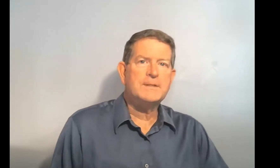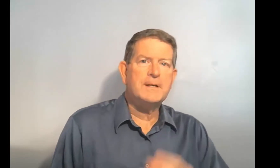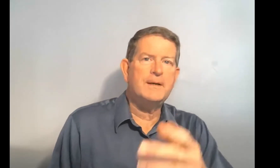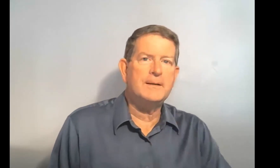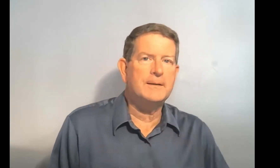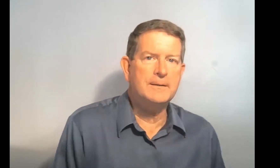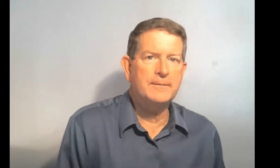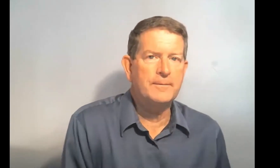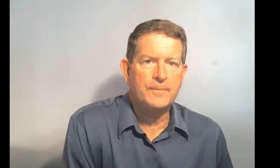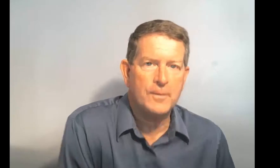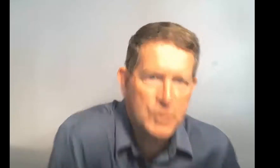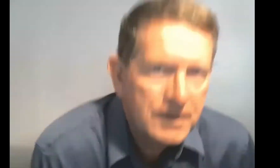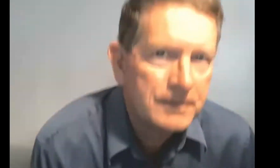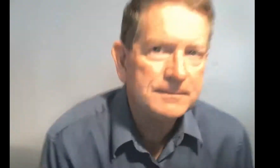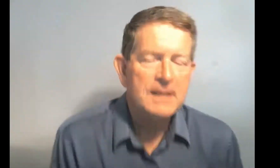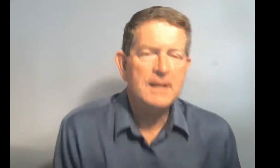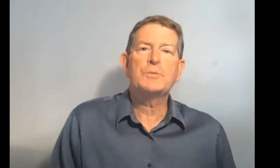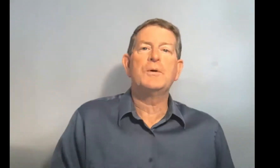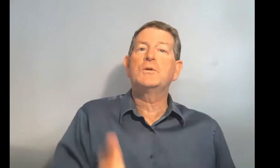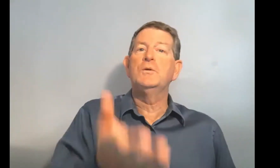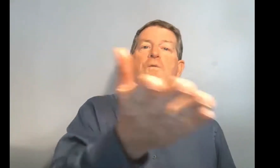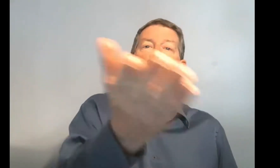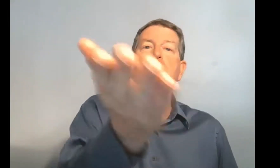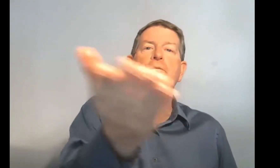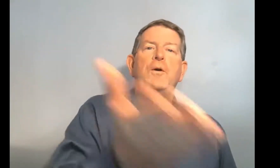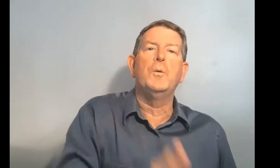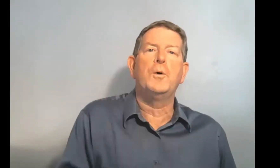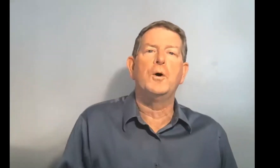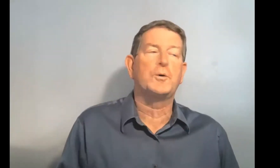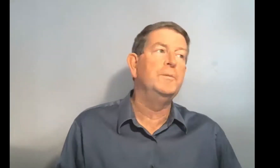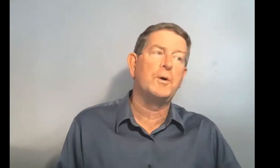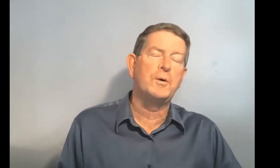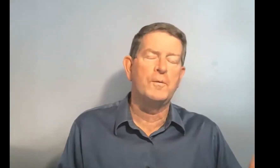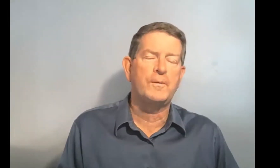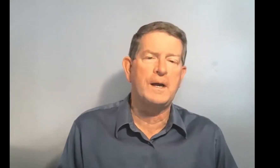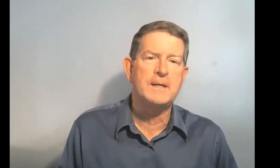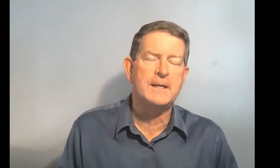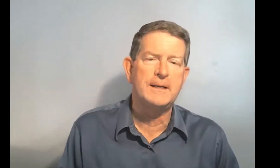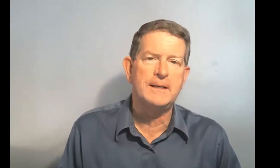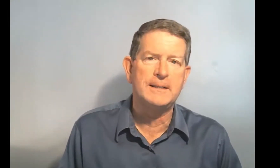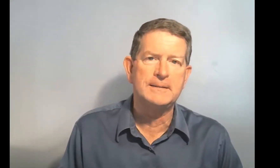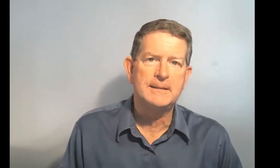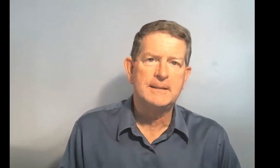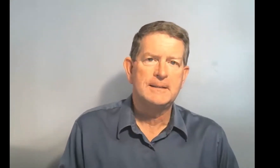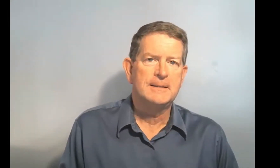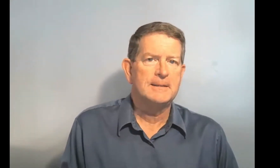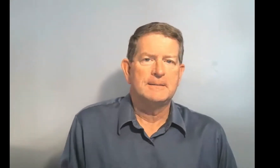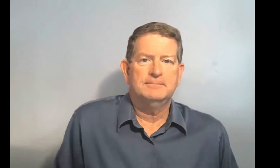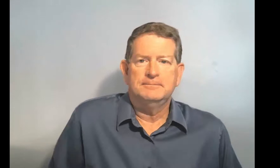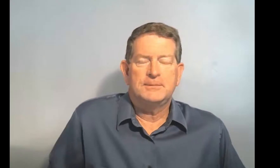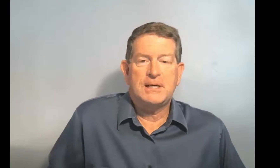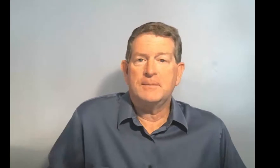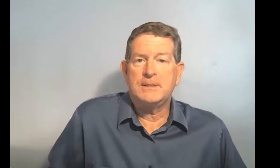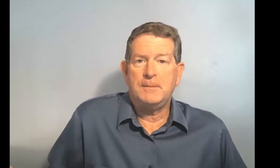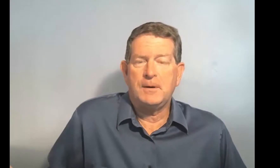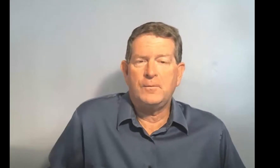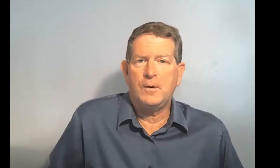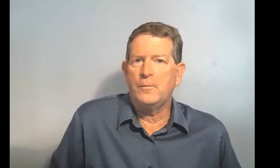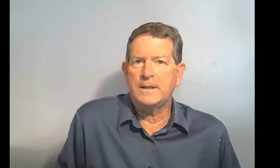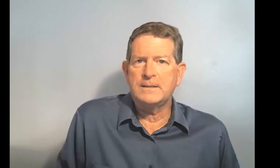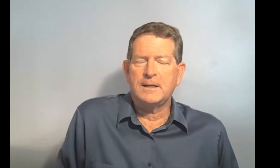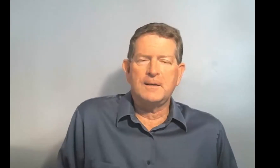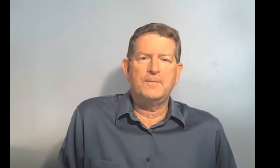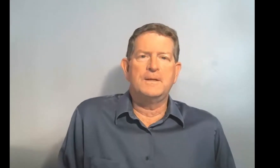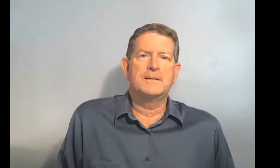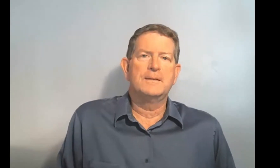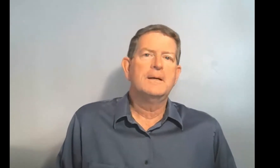Bon, vous savez, franchement, je pense que vous pouvez comprendre mieux que mon frère Michael. Hein. C'est comme ça parfois, on